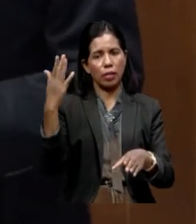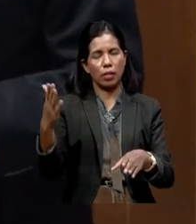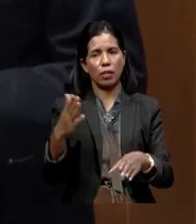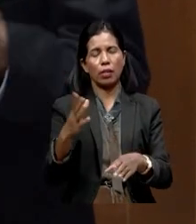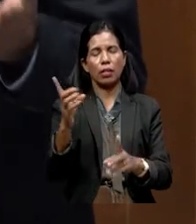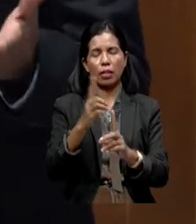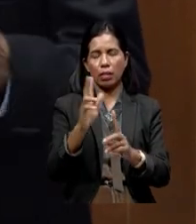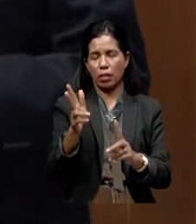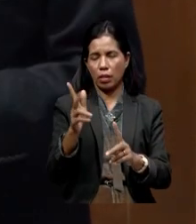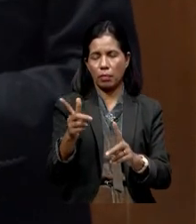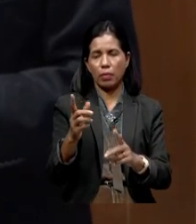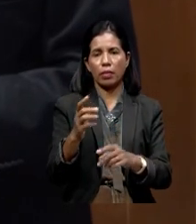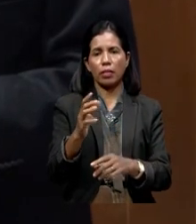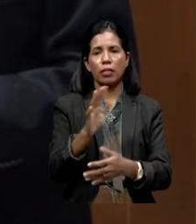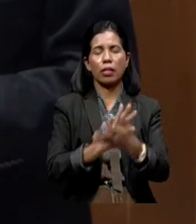parers